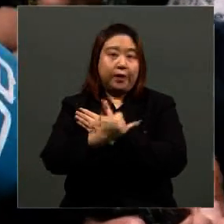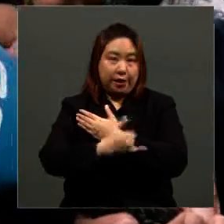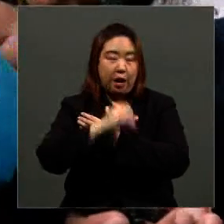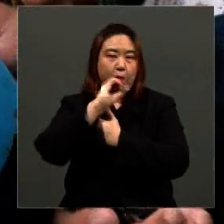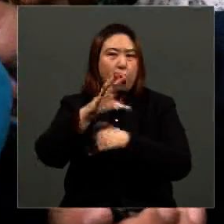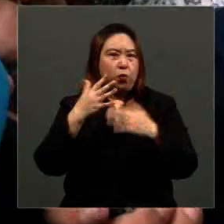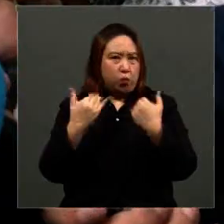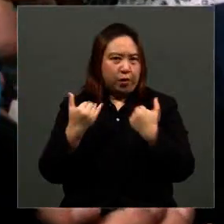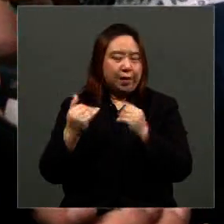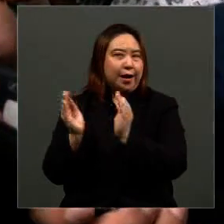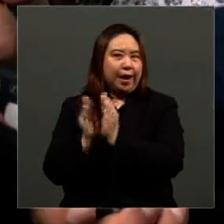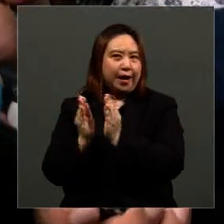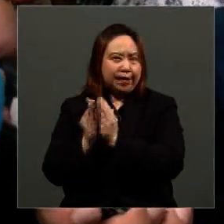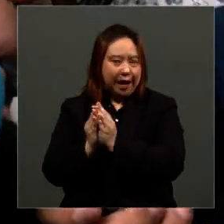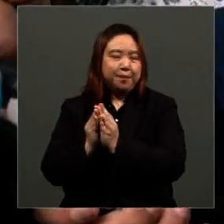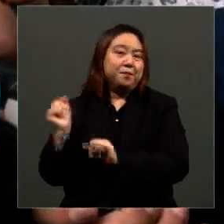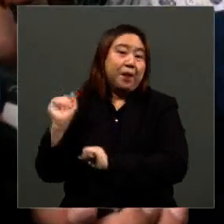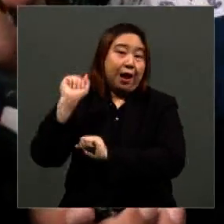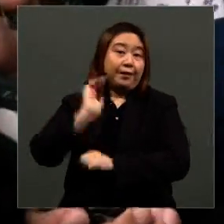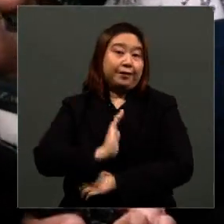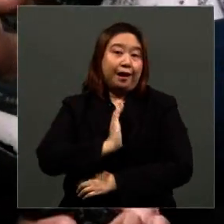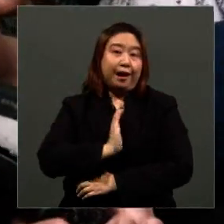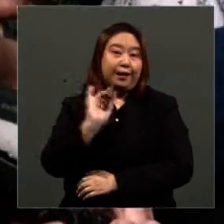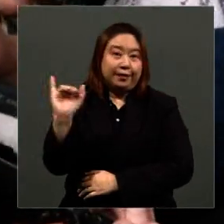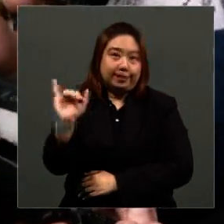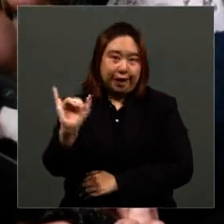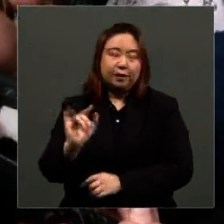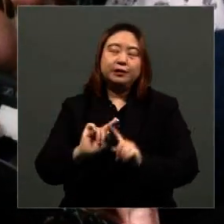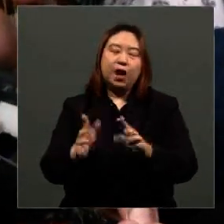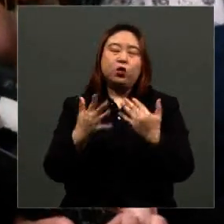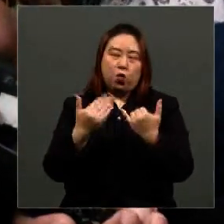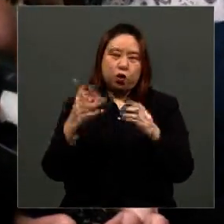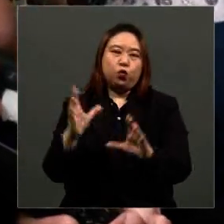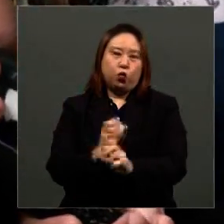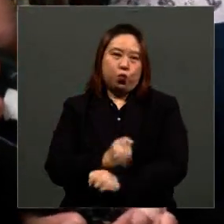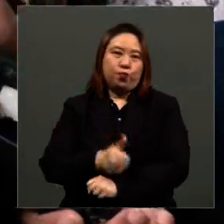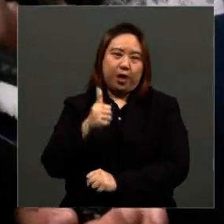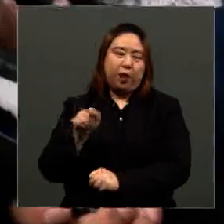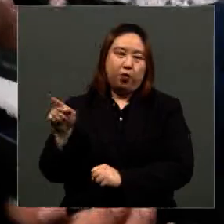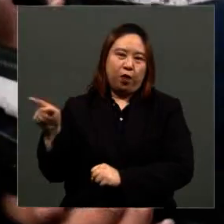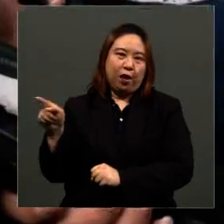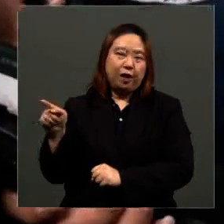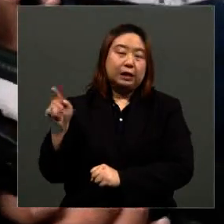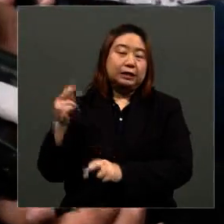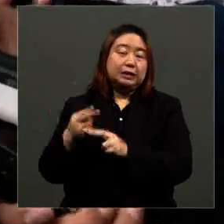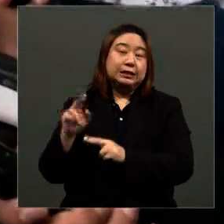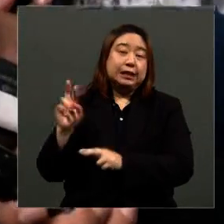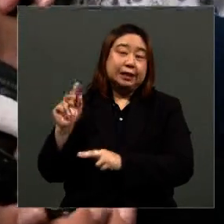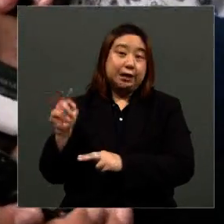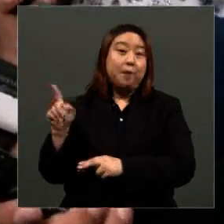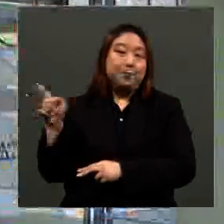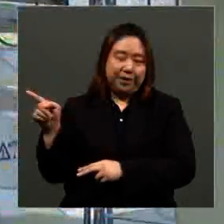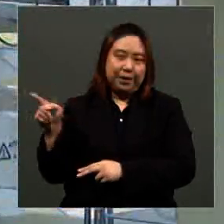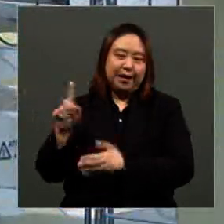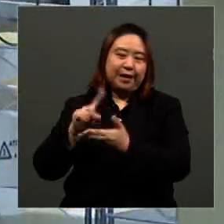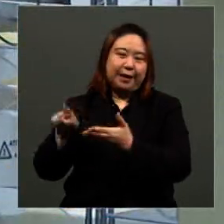ถึงแม้ผลการเลือกตั้งจะยังออกมาอย่างไม่เป็นทางการแต่ขณะนี้สามารถที่จะสรุปได้ว่านายโดนัลด์ทรัมป์จะเป็นผู้ชนะการเลือกตั้งรวม